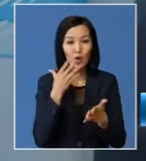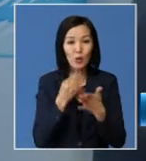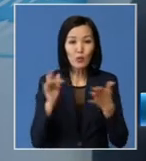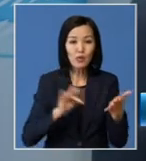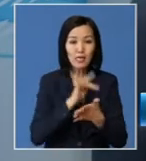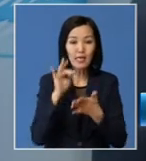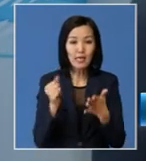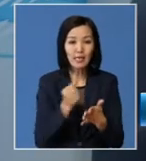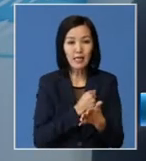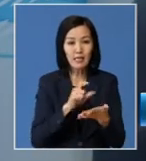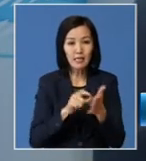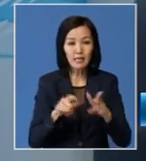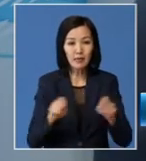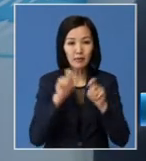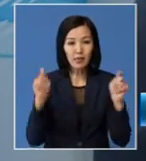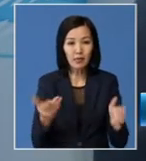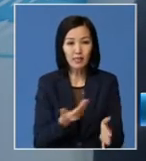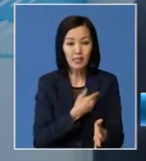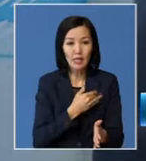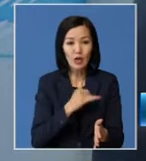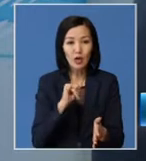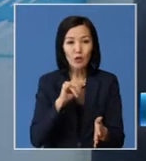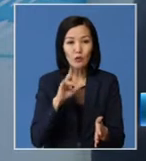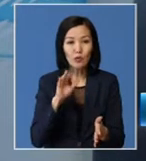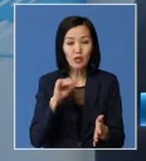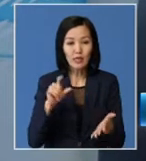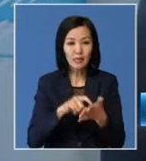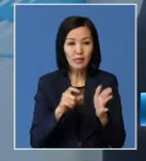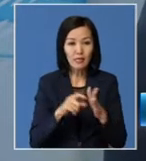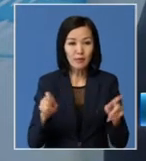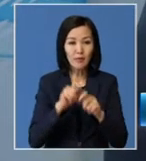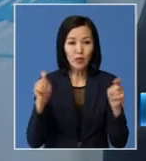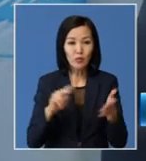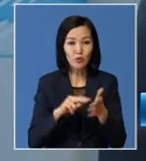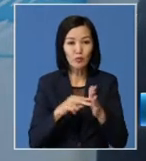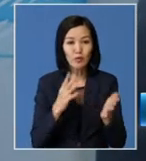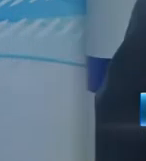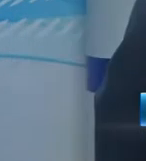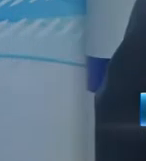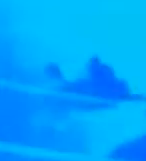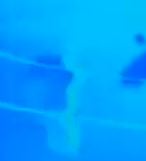шаһарларында кадеттер сыныбын ашпақ. Сонымен қатар үш аралда да кадеттер класын ашу жоспарланып отыр.